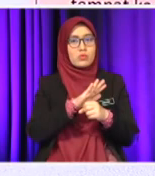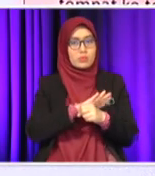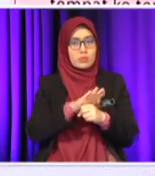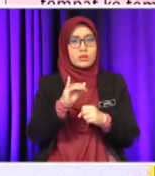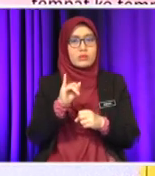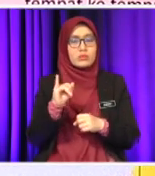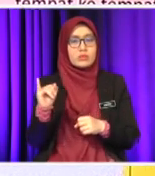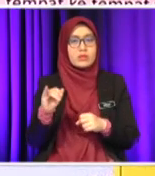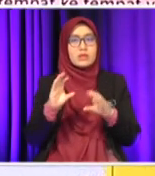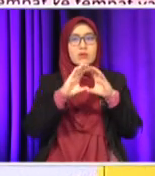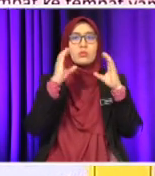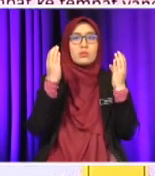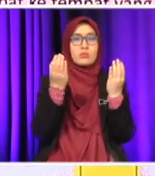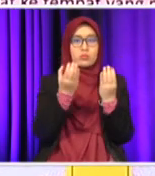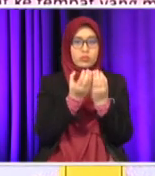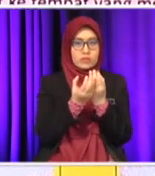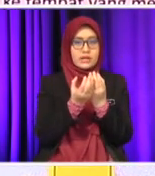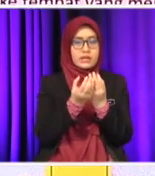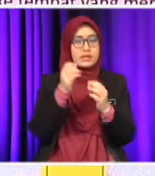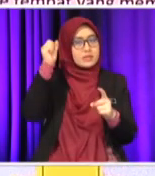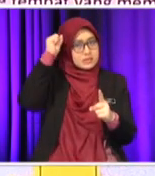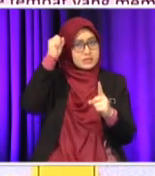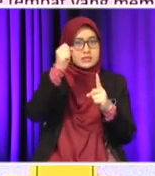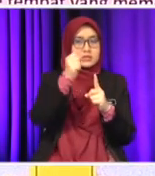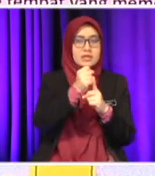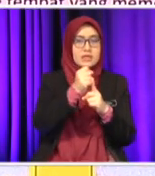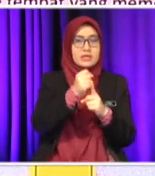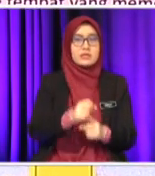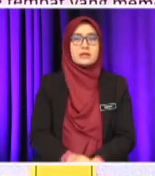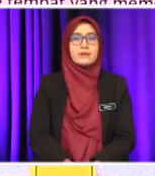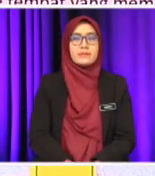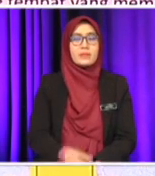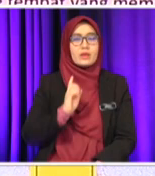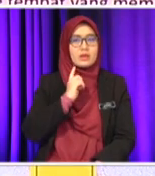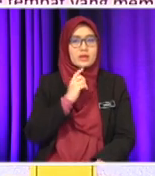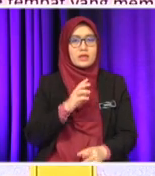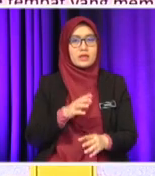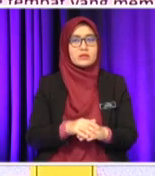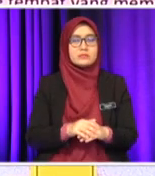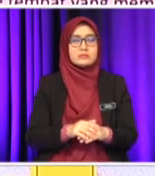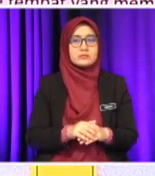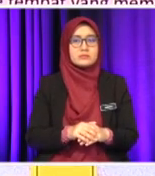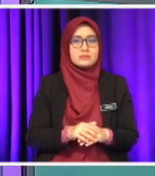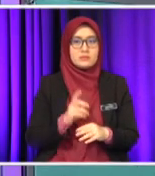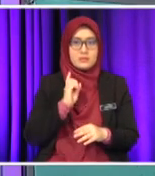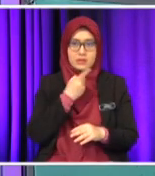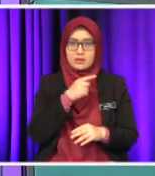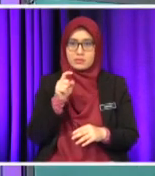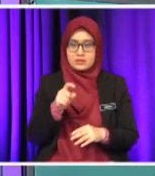sudah betul tapi kita lupa apakah yang mereka cari